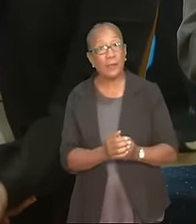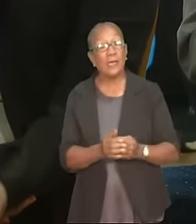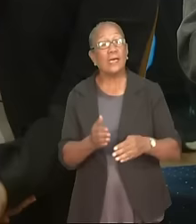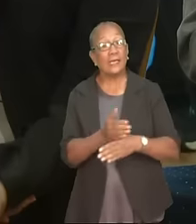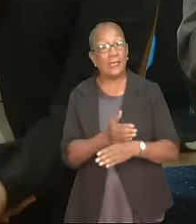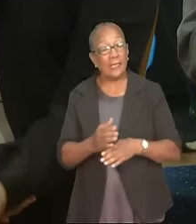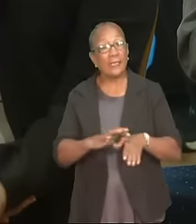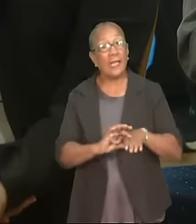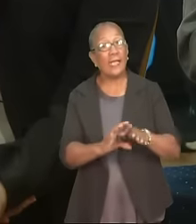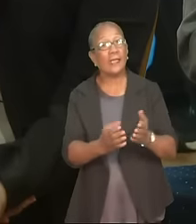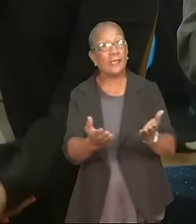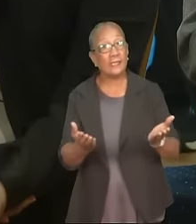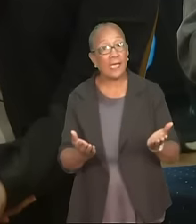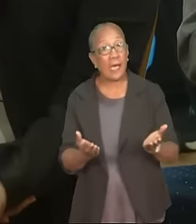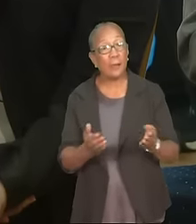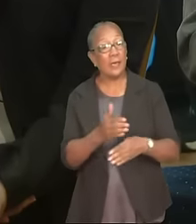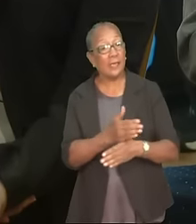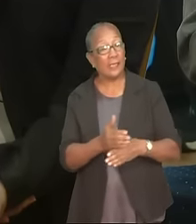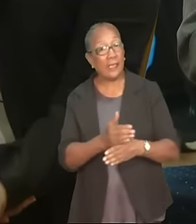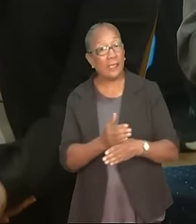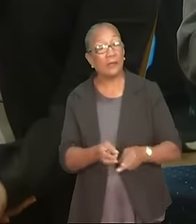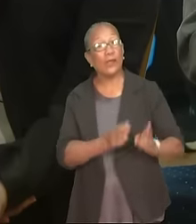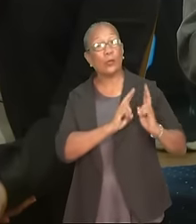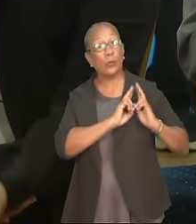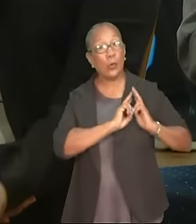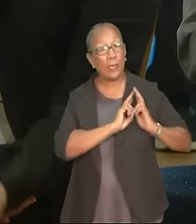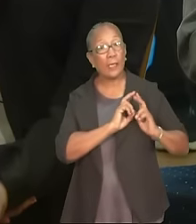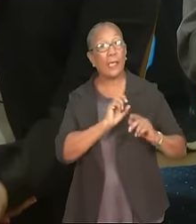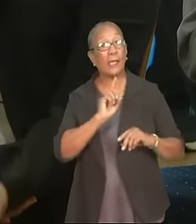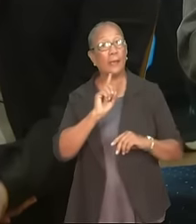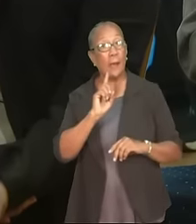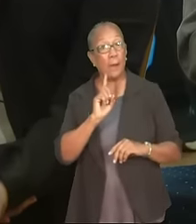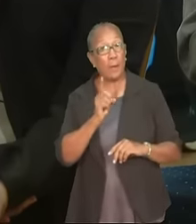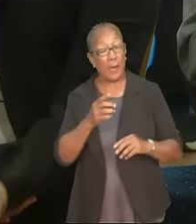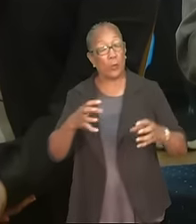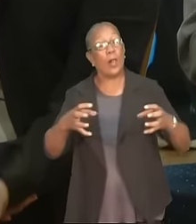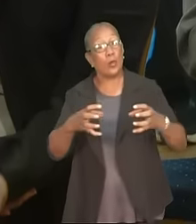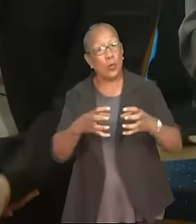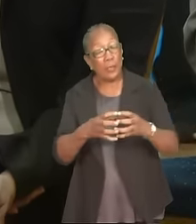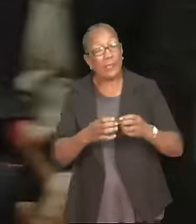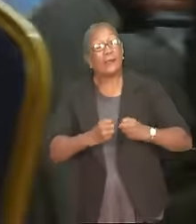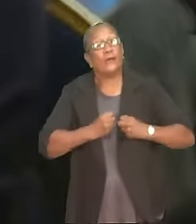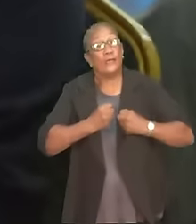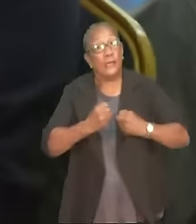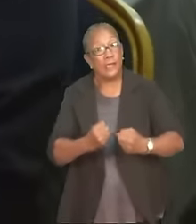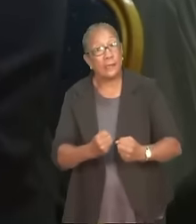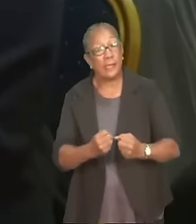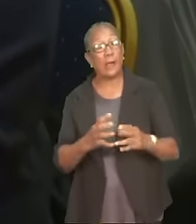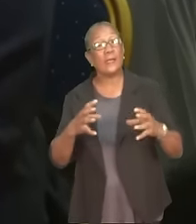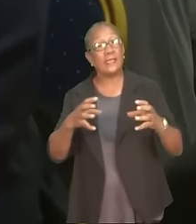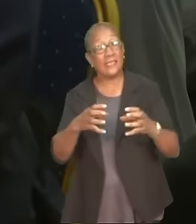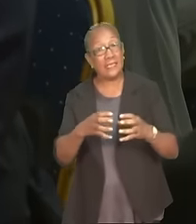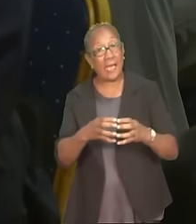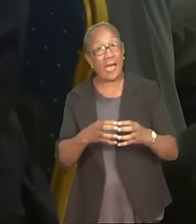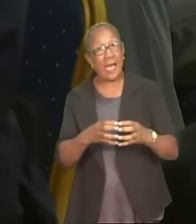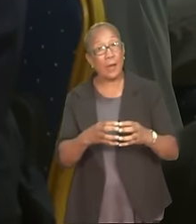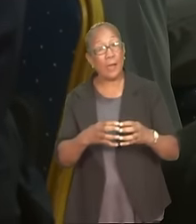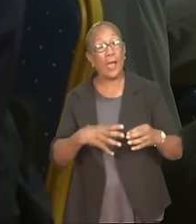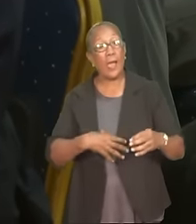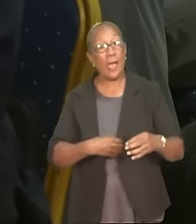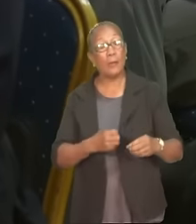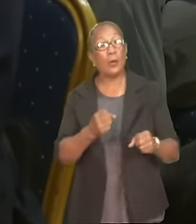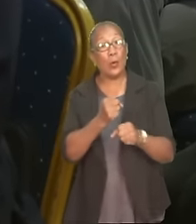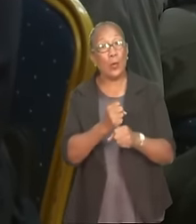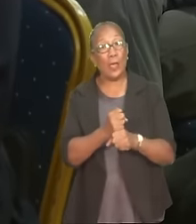leiderschap, gedeelde verantwoordelijkheid, maar wel collectieve inspanning, wel samen ervoor gezorgd